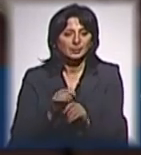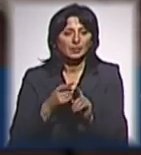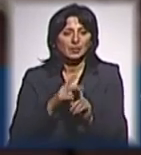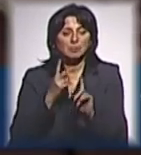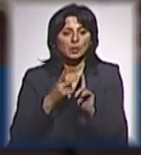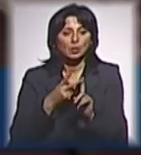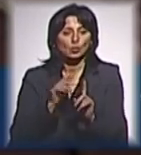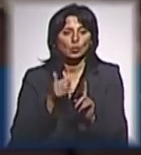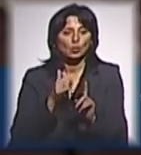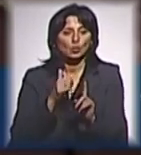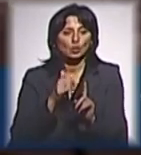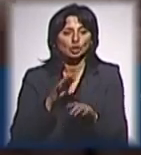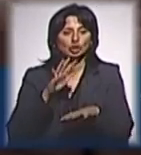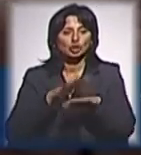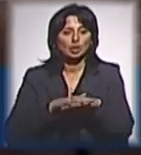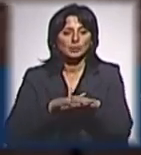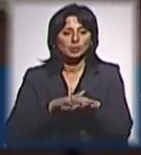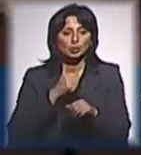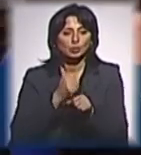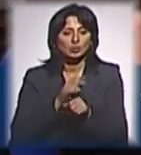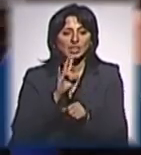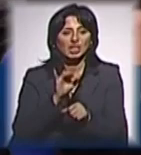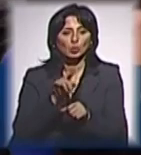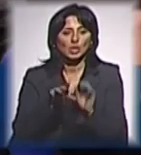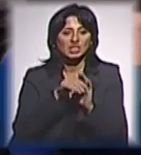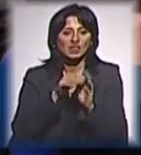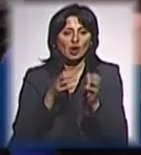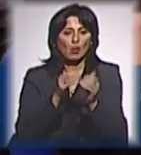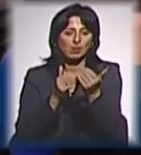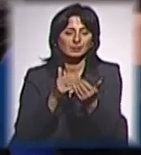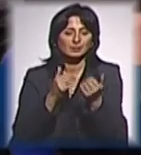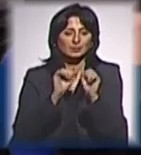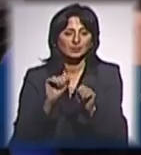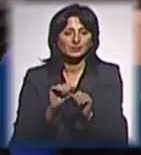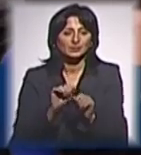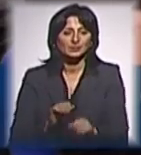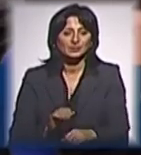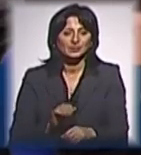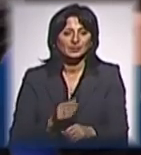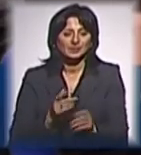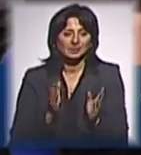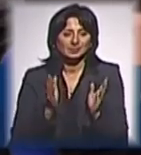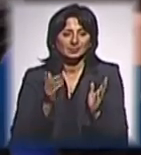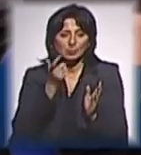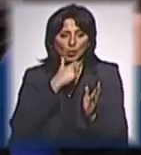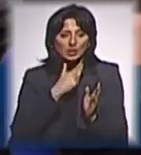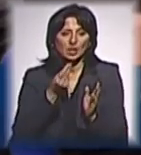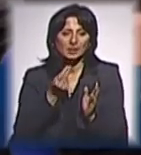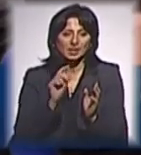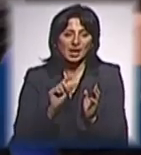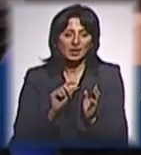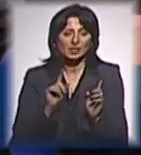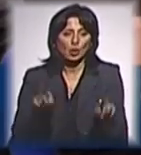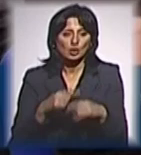მეორეც ერთი როგორც შტაბის უფროსი ნინუკას საარჩევნო კამპანიის, თუმცა ეს საკმაოდ მოგძალებული თანხებით და